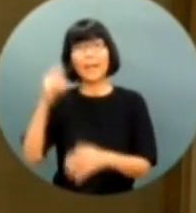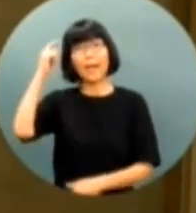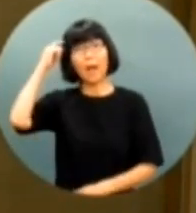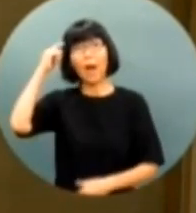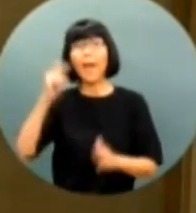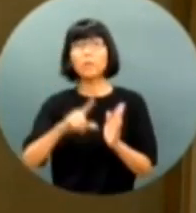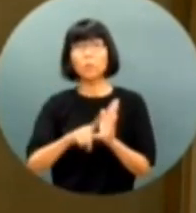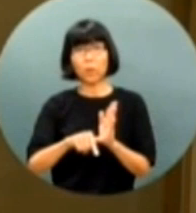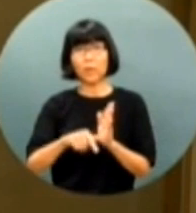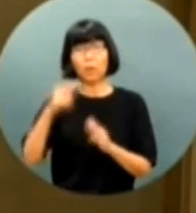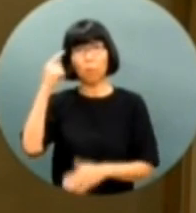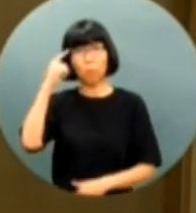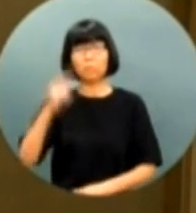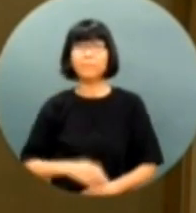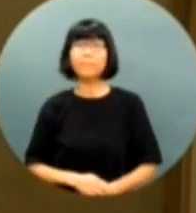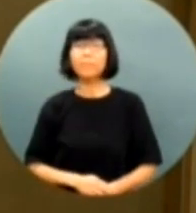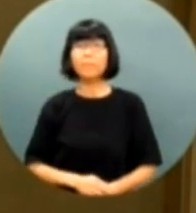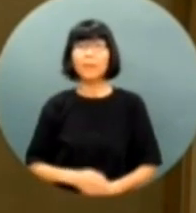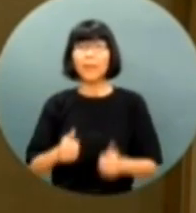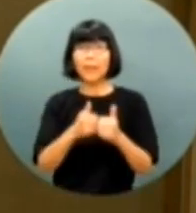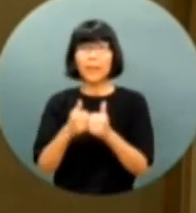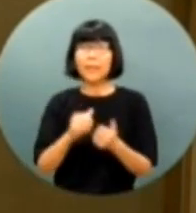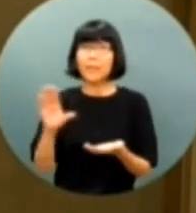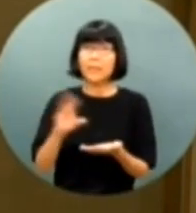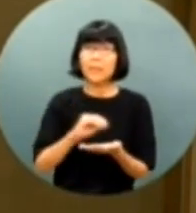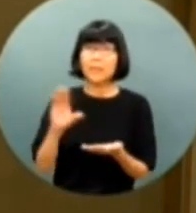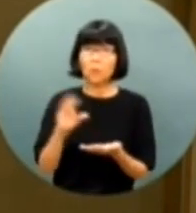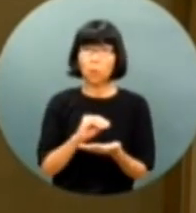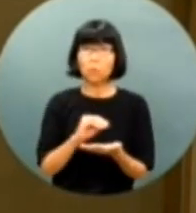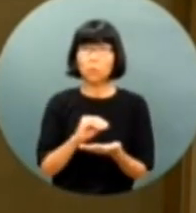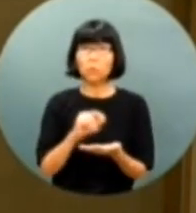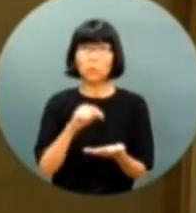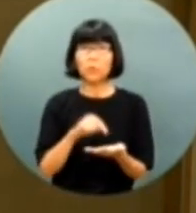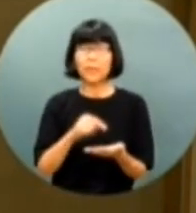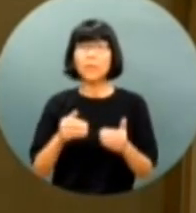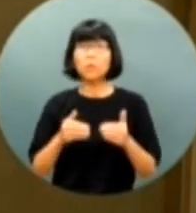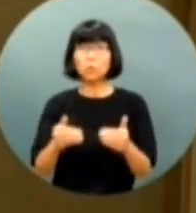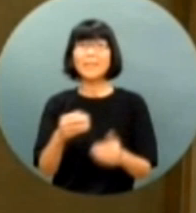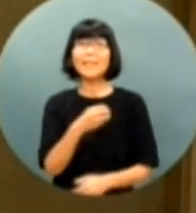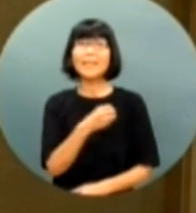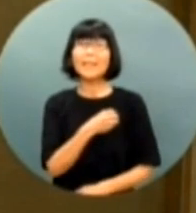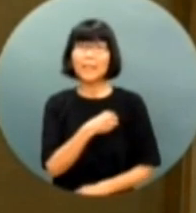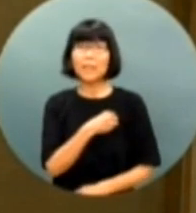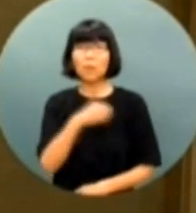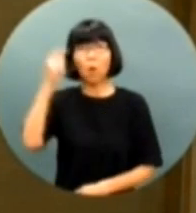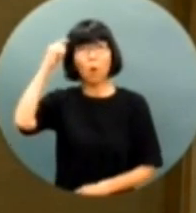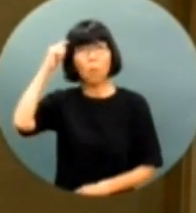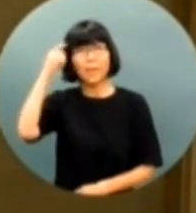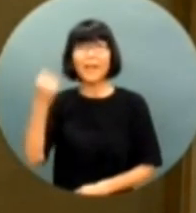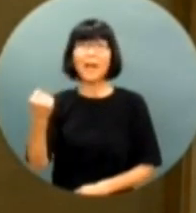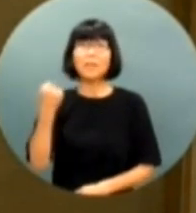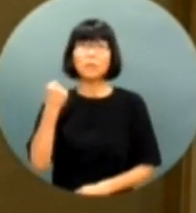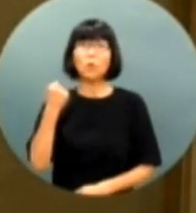て、議事録、ちょっと同僚に配っておりますが、見ますに、やはり推進員さんの、思いがちょっと強いんじゃないか